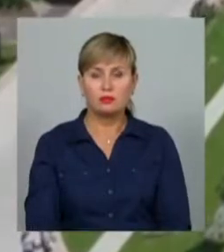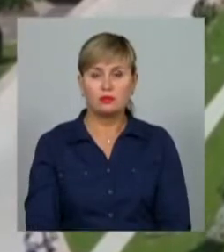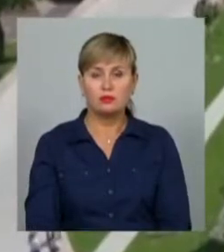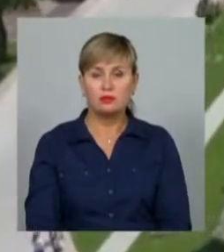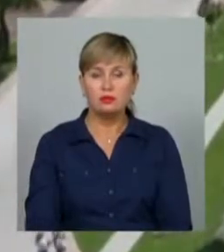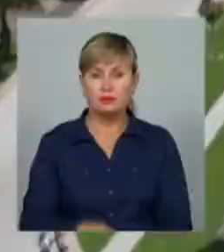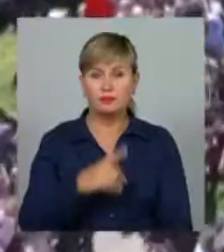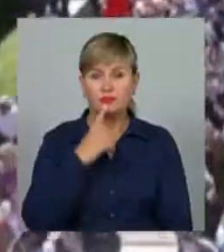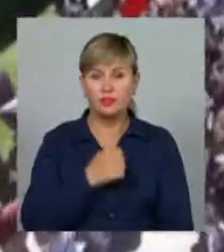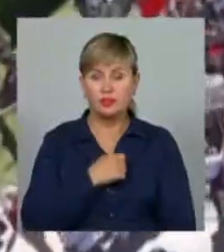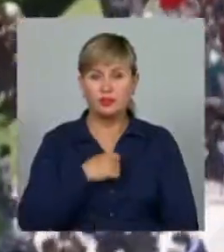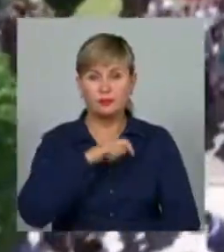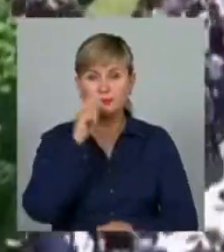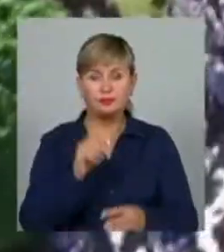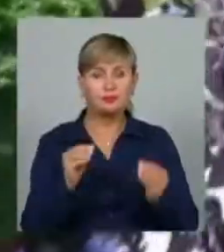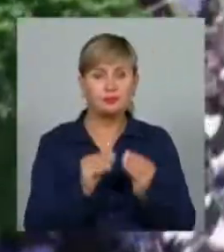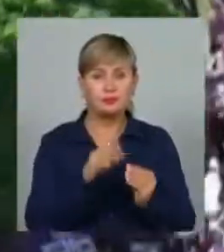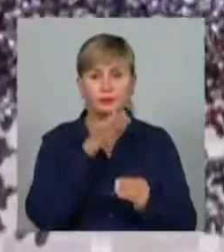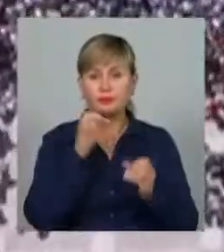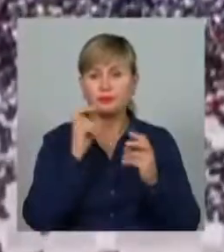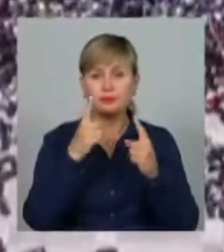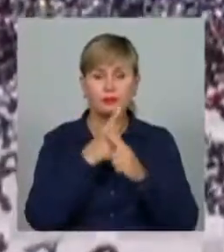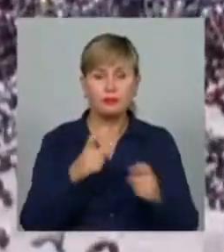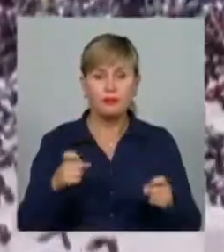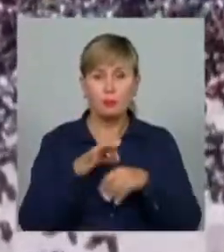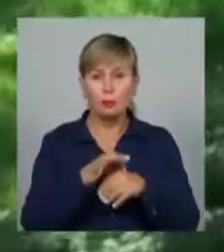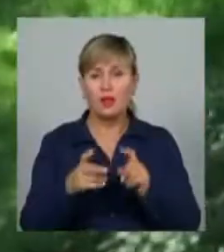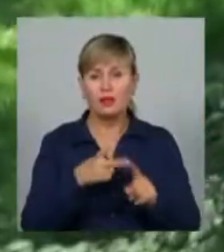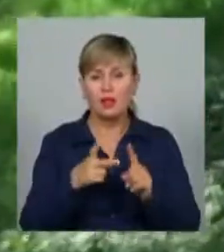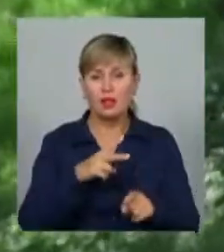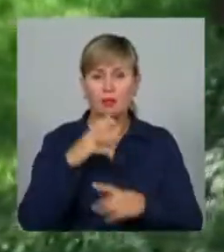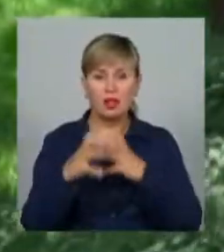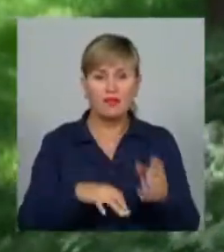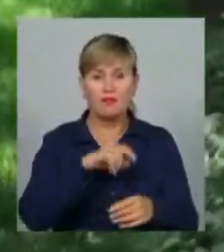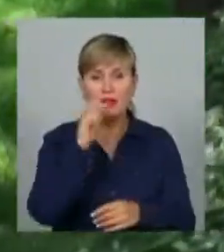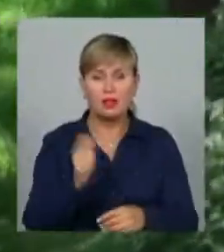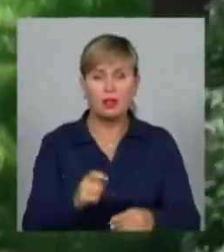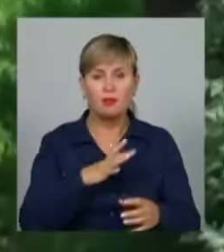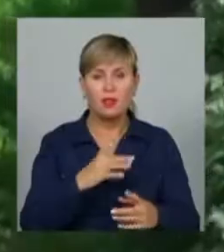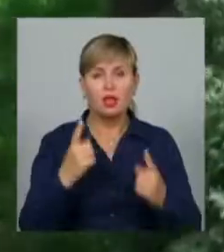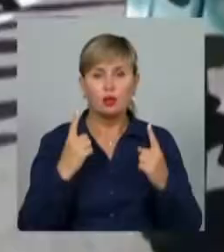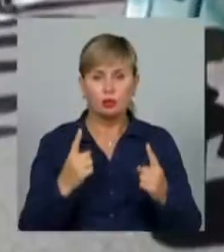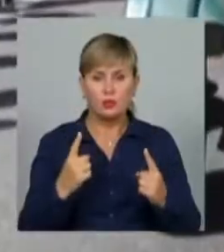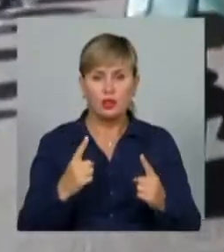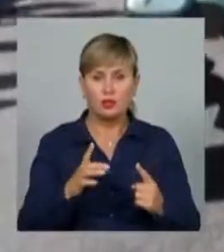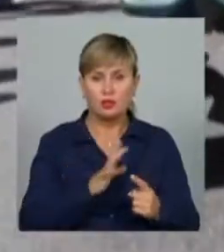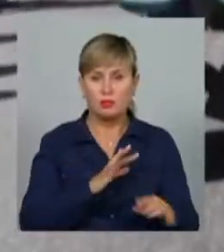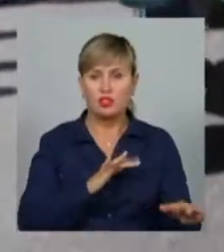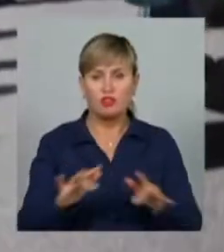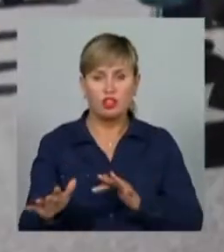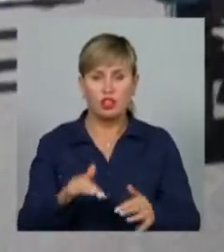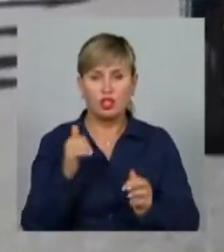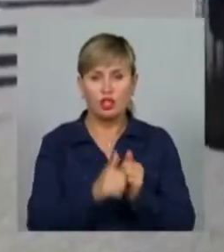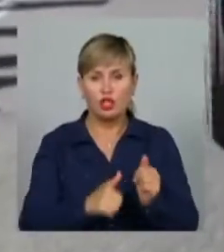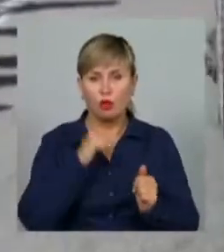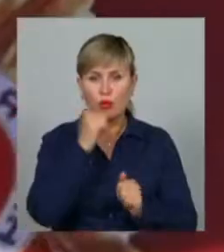Бессмертному полку 10 лет. О том, как акция памяти воинов Второй мировой войны переросла в крупнейшее гражданско-патриотическое движение,